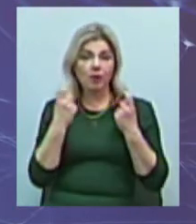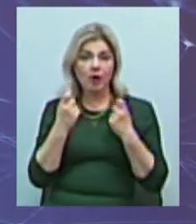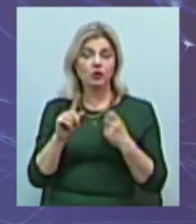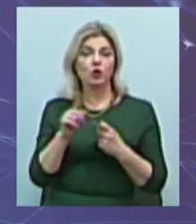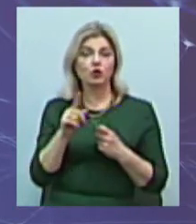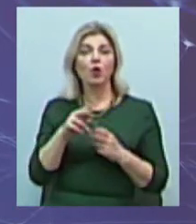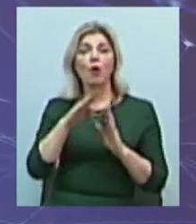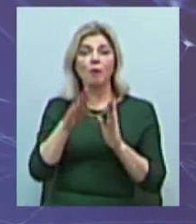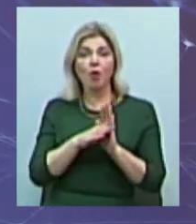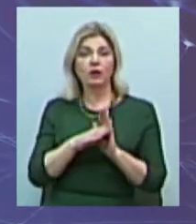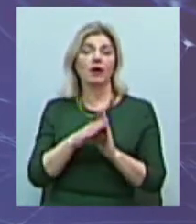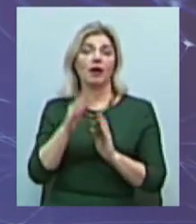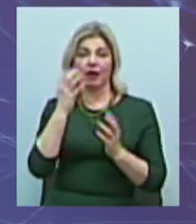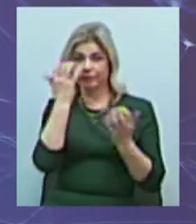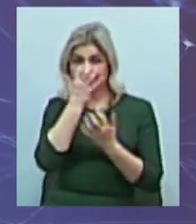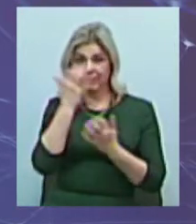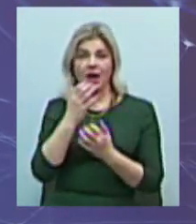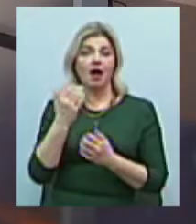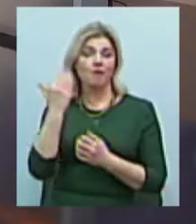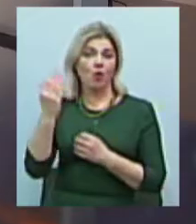маркою західної компанії заходять,